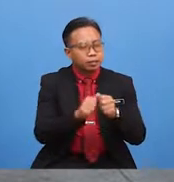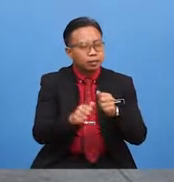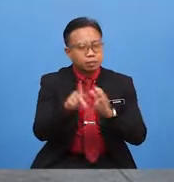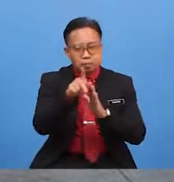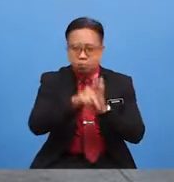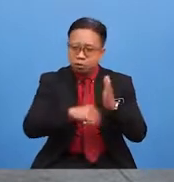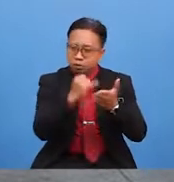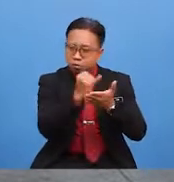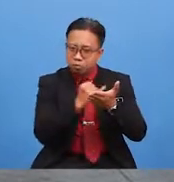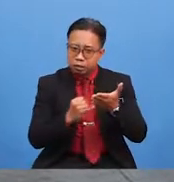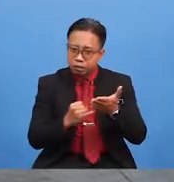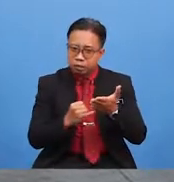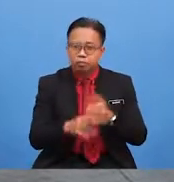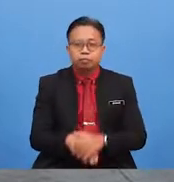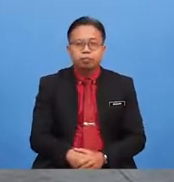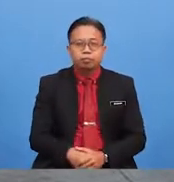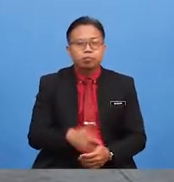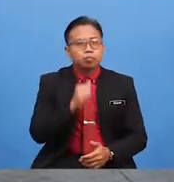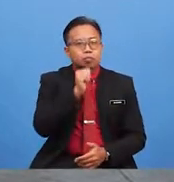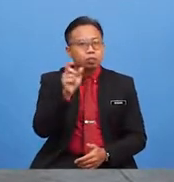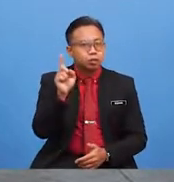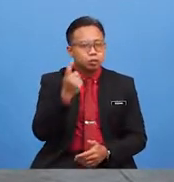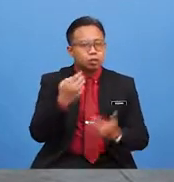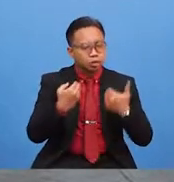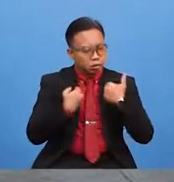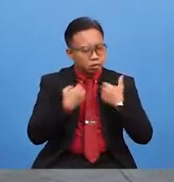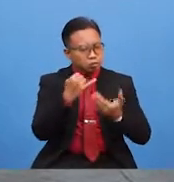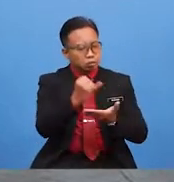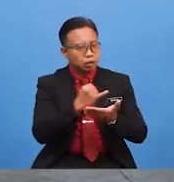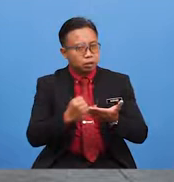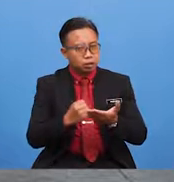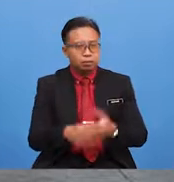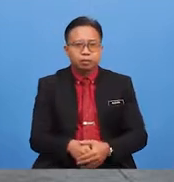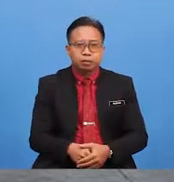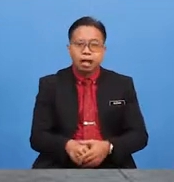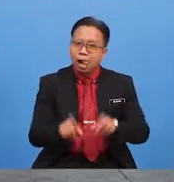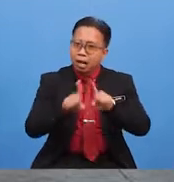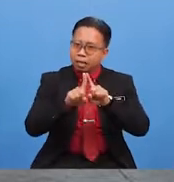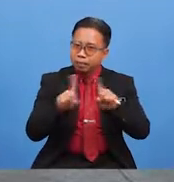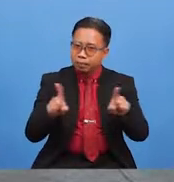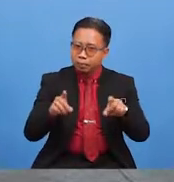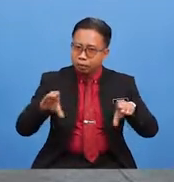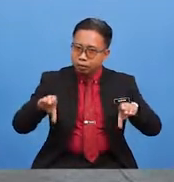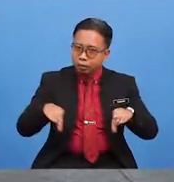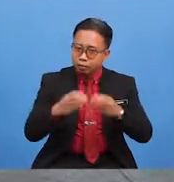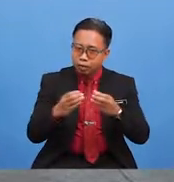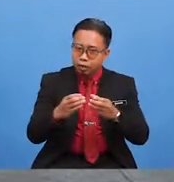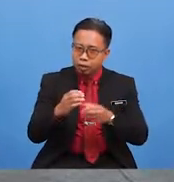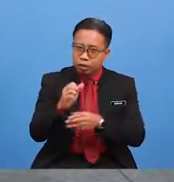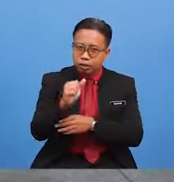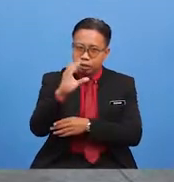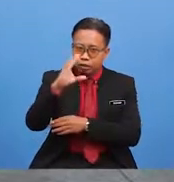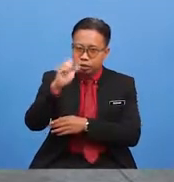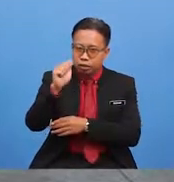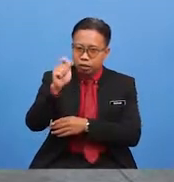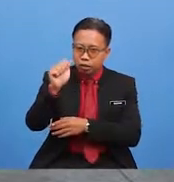atau pengkarya zaman barat bukan sahaja menghasilkan lukisan, malah mereka menghasilkan karya